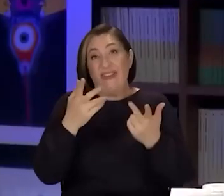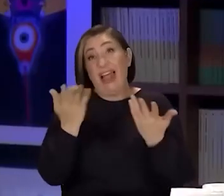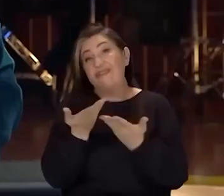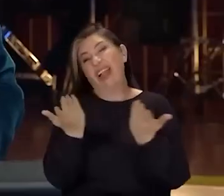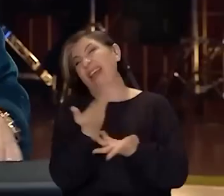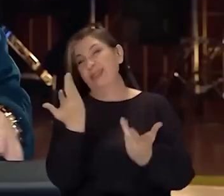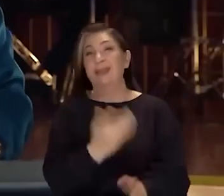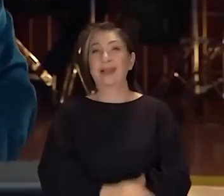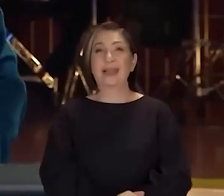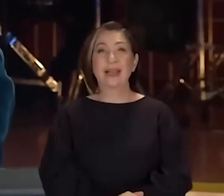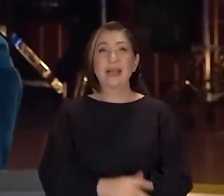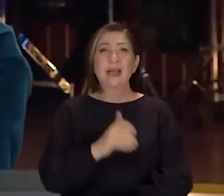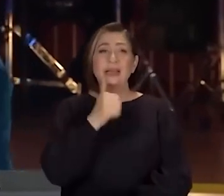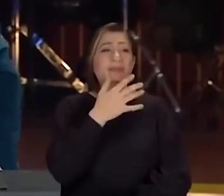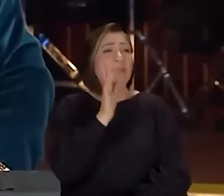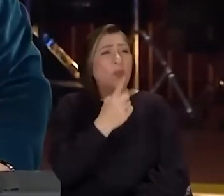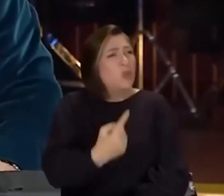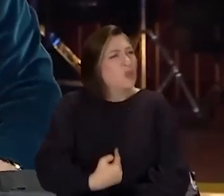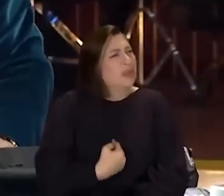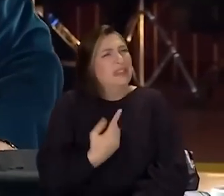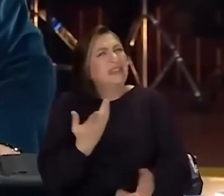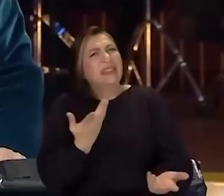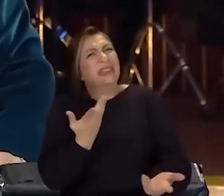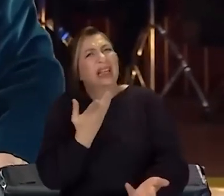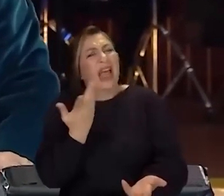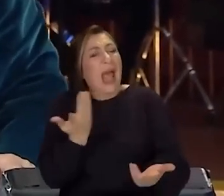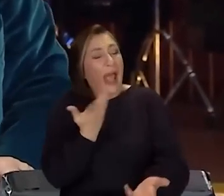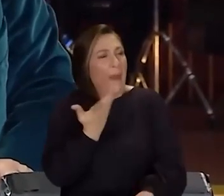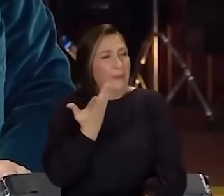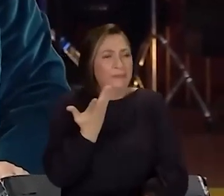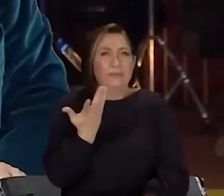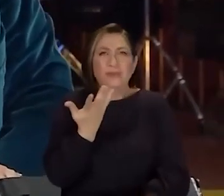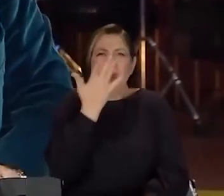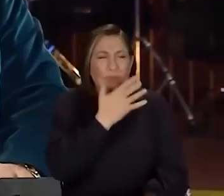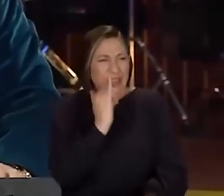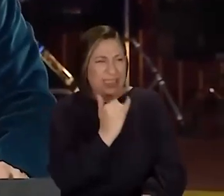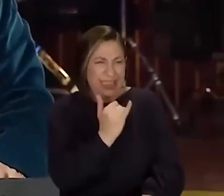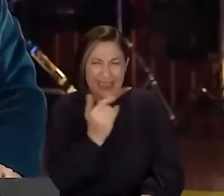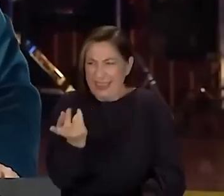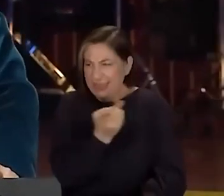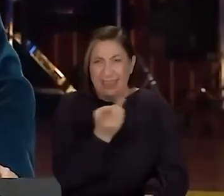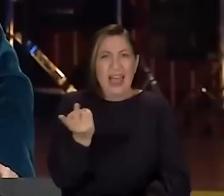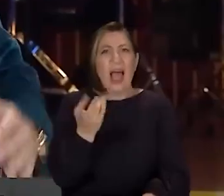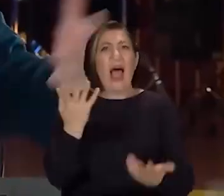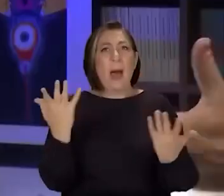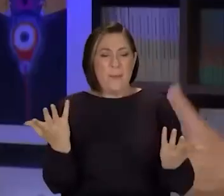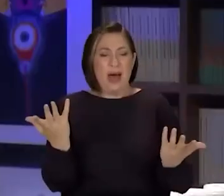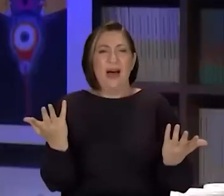filan. Hiç bilmiyorum bu duyguyu. Nasıl bu duygu bu? Hani hem çok çirkinsin ama hem de